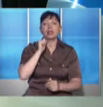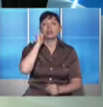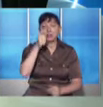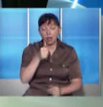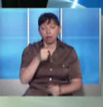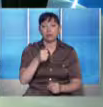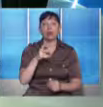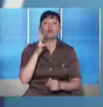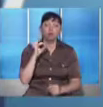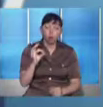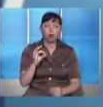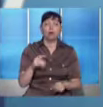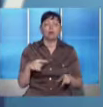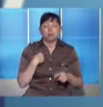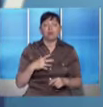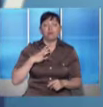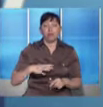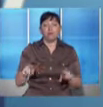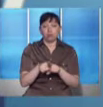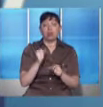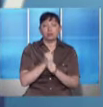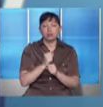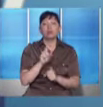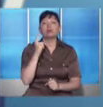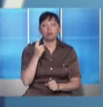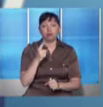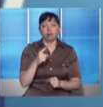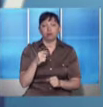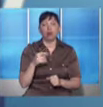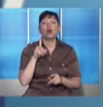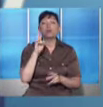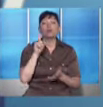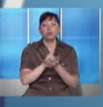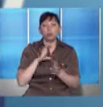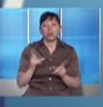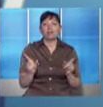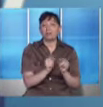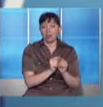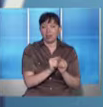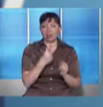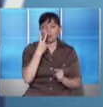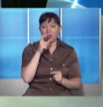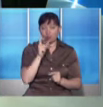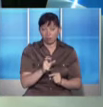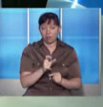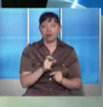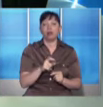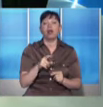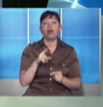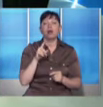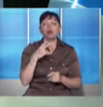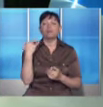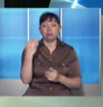această precizare, însă am făcut această rucată din cauza că partenerul de mâine al dumneavoastră în acest platou urma să